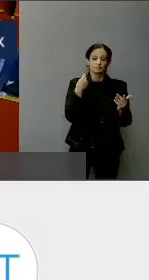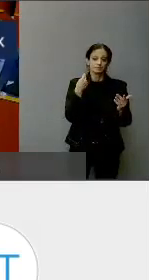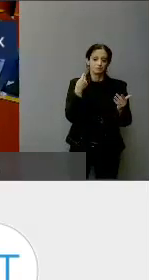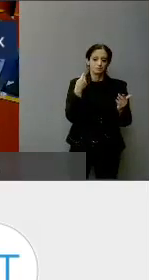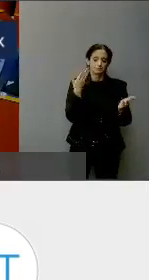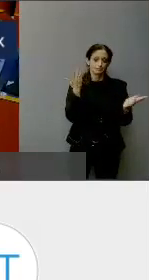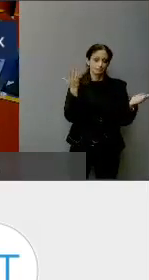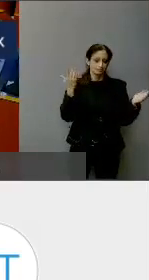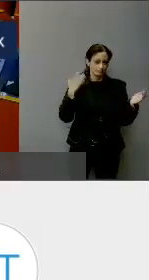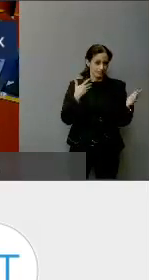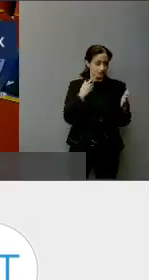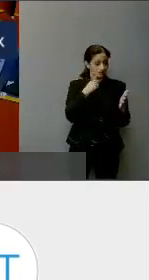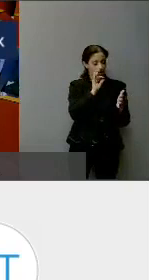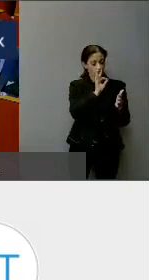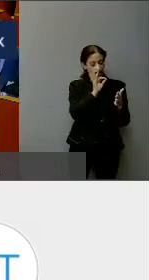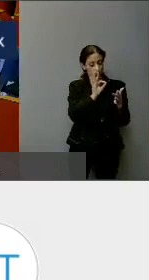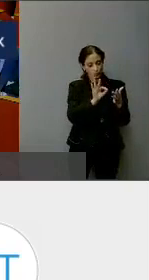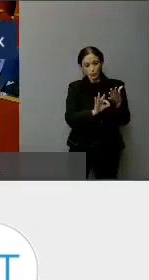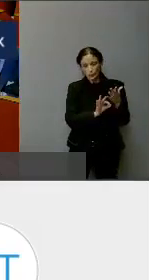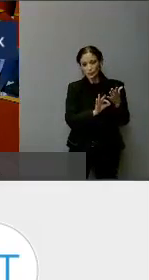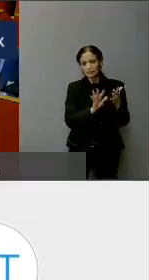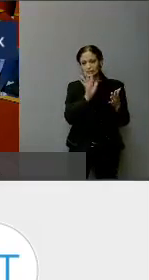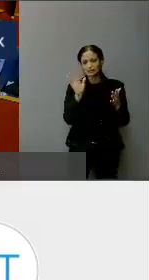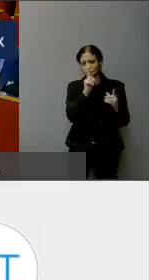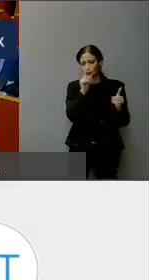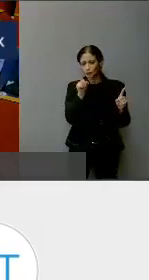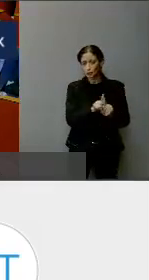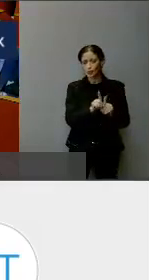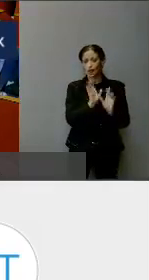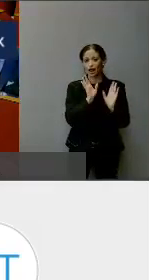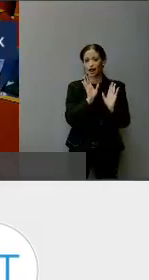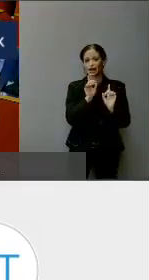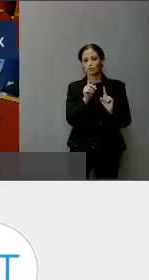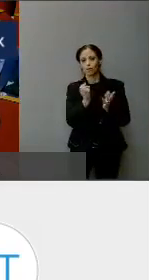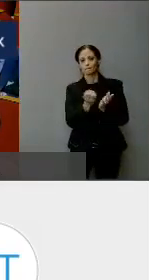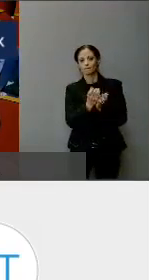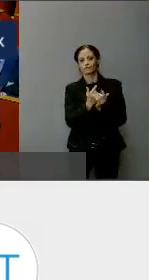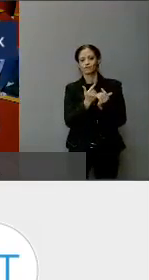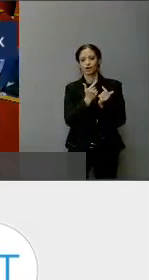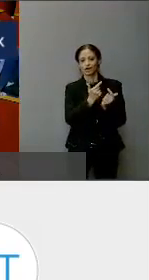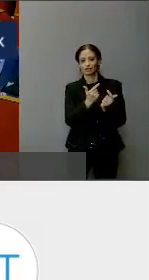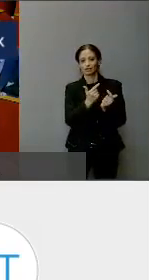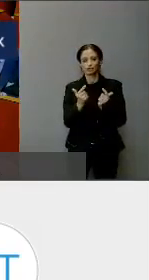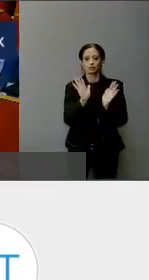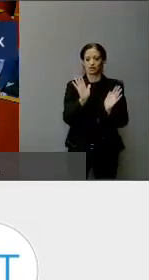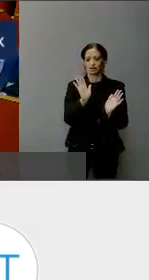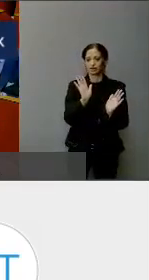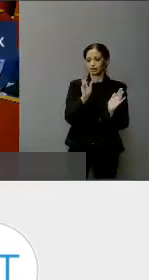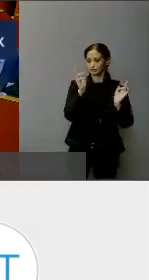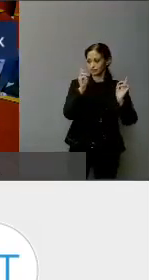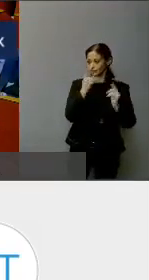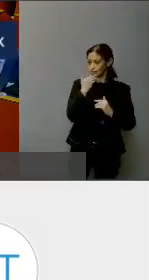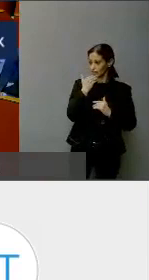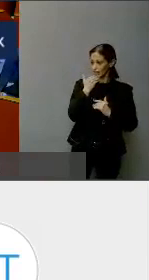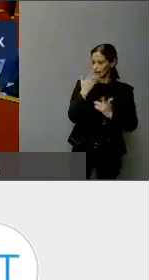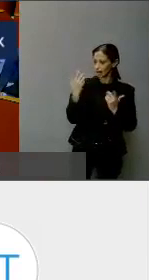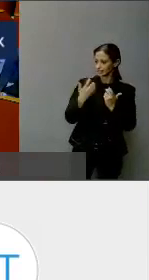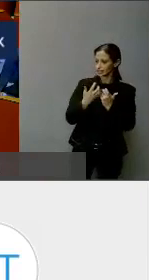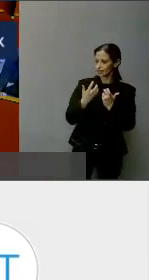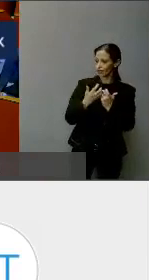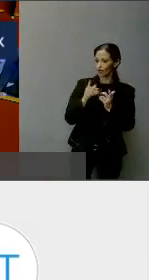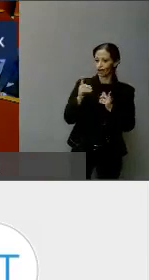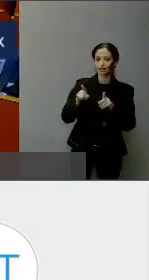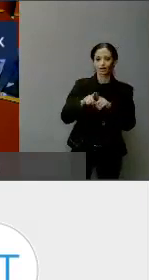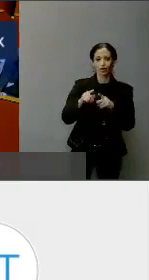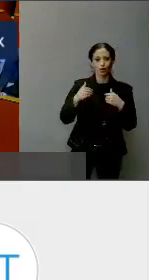niente ebbero uguali è un po provocatorio ma non lo so ne ringrazio gli altri colleghi che come